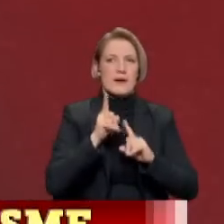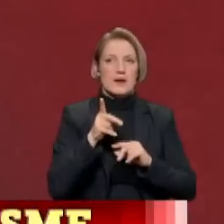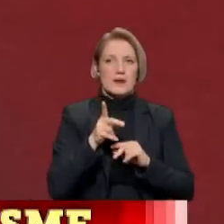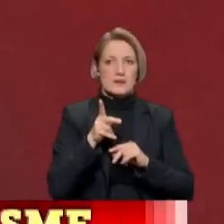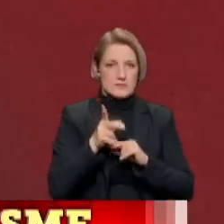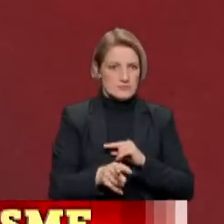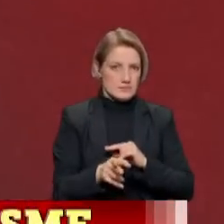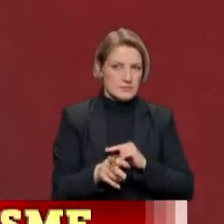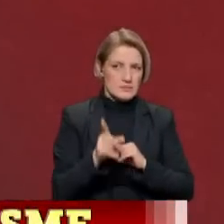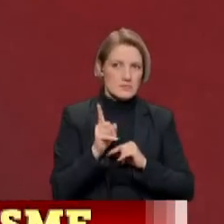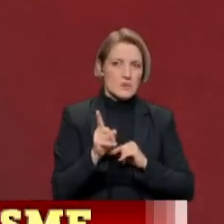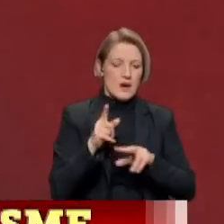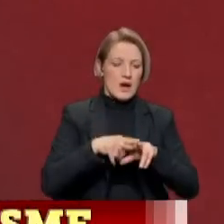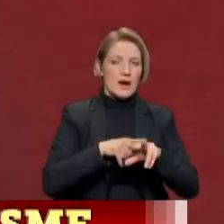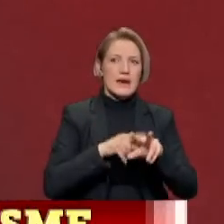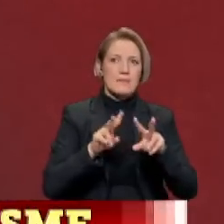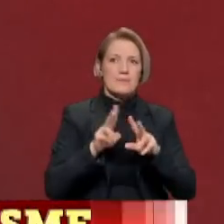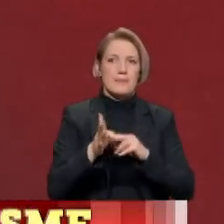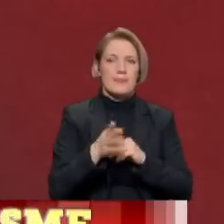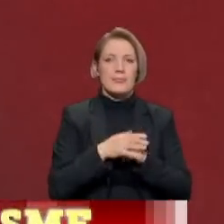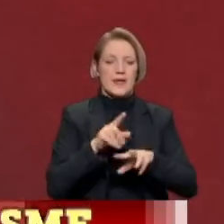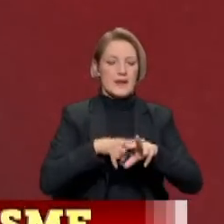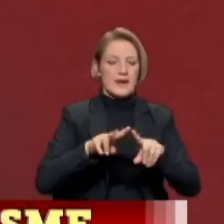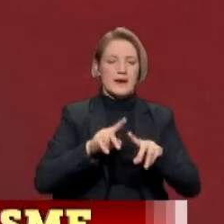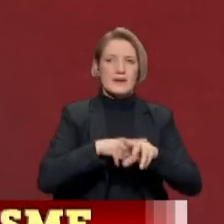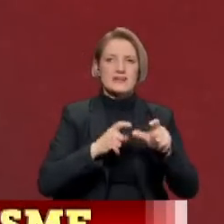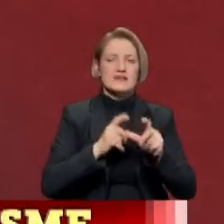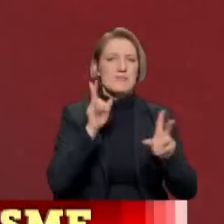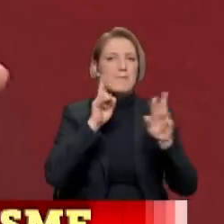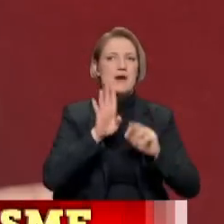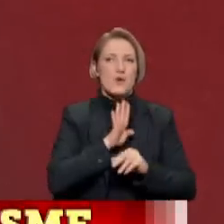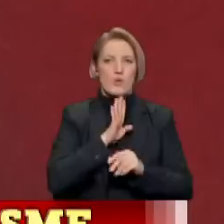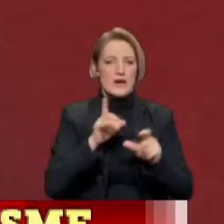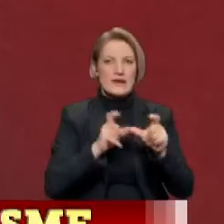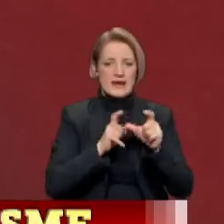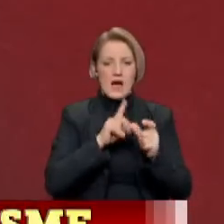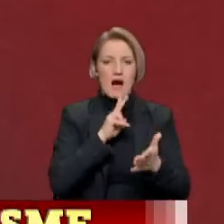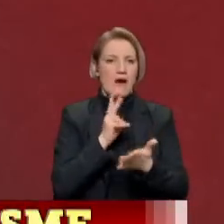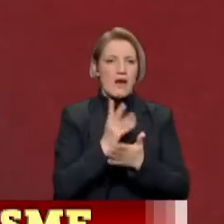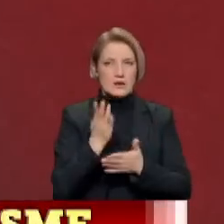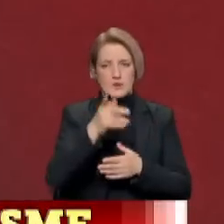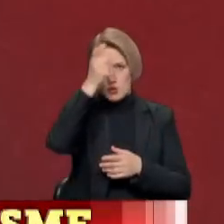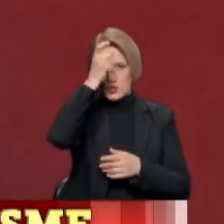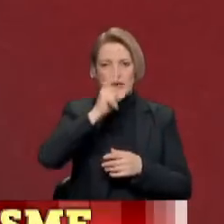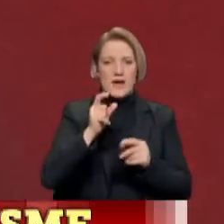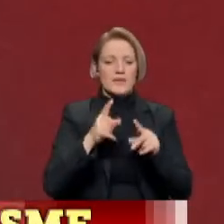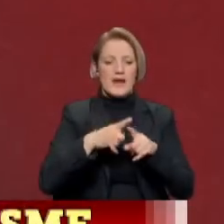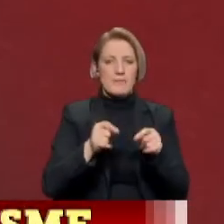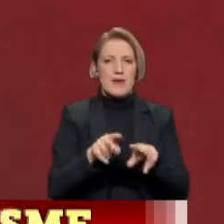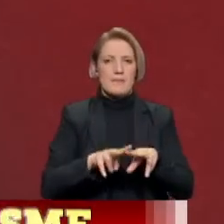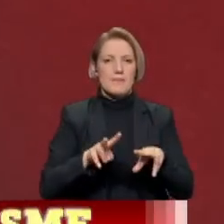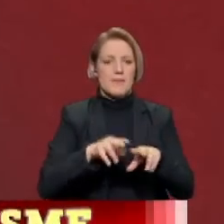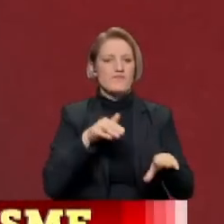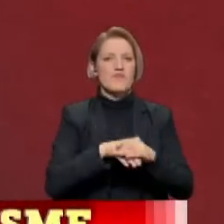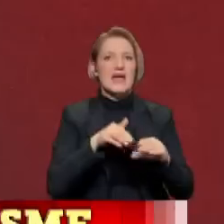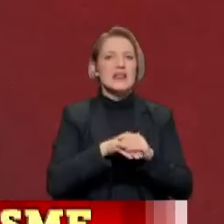kesiliyor. Bunun bir AYM aşaması yok mu? Mesela Enis Berberoğlu, sonra Gergerlioğlu kararları, Türkiye Büyük Millet Meclisi'nde